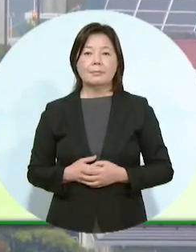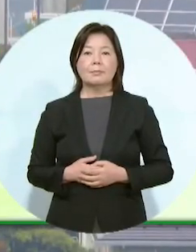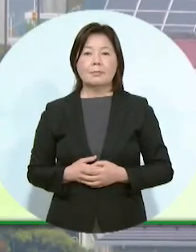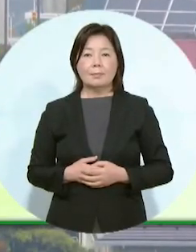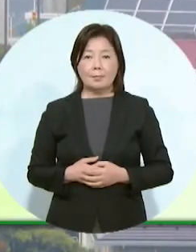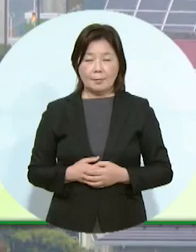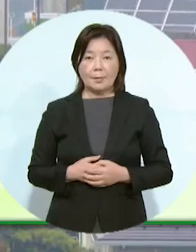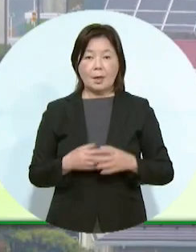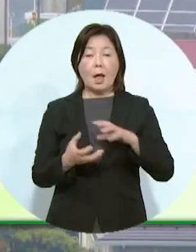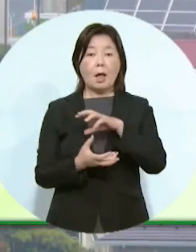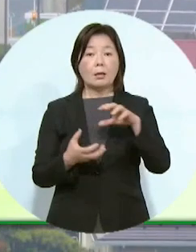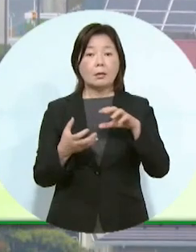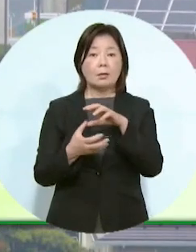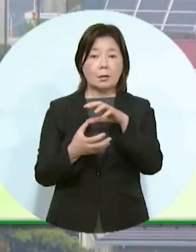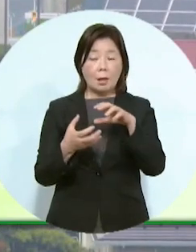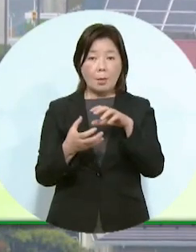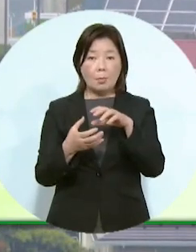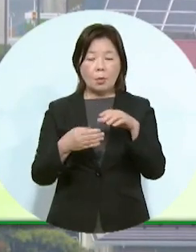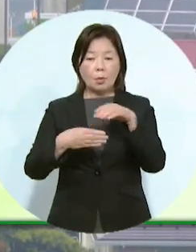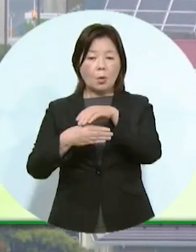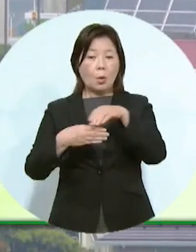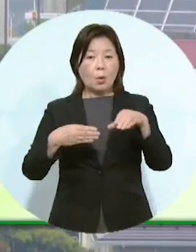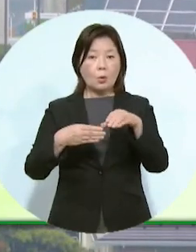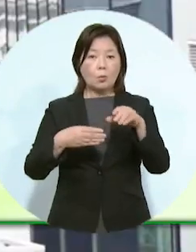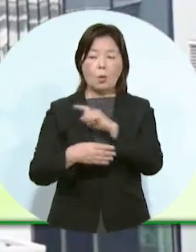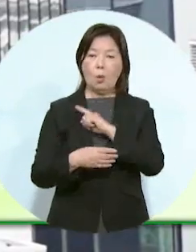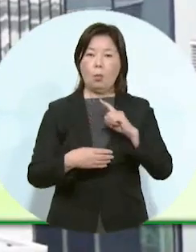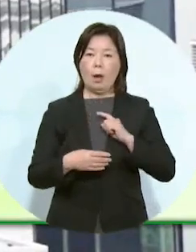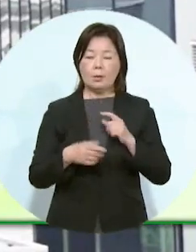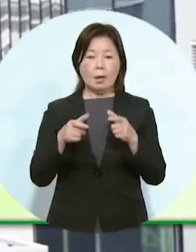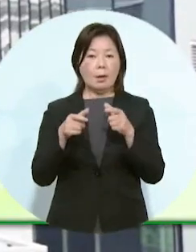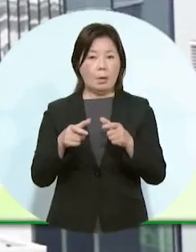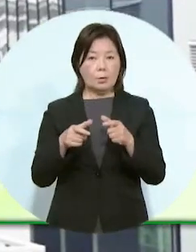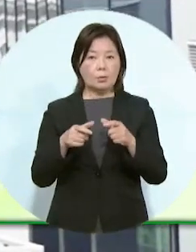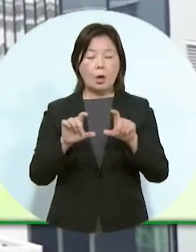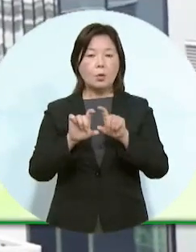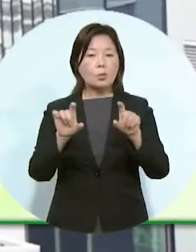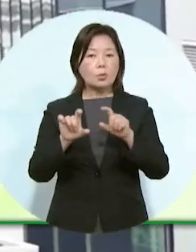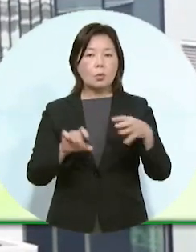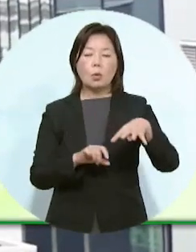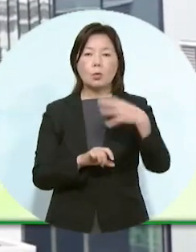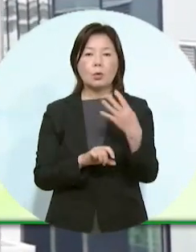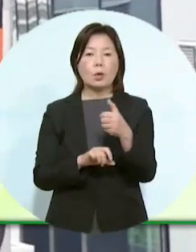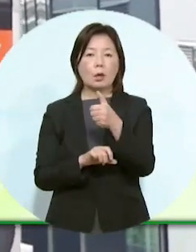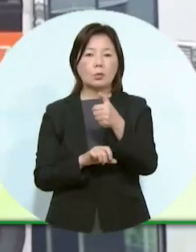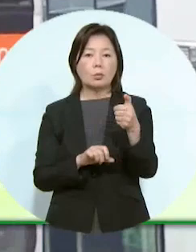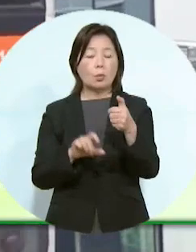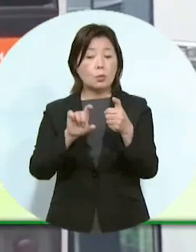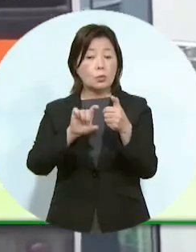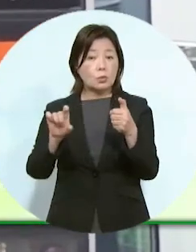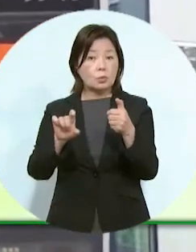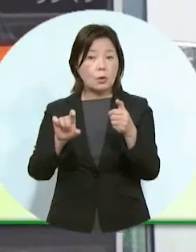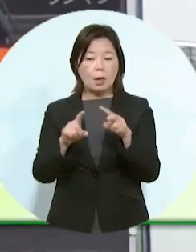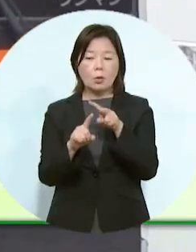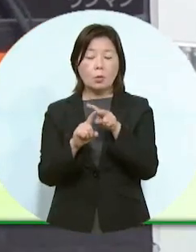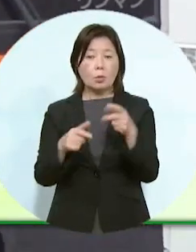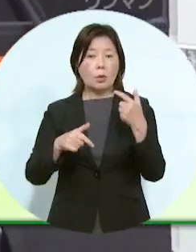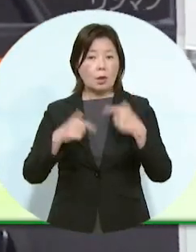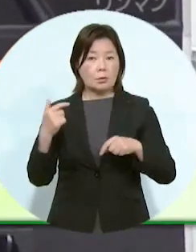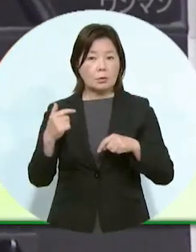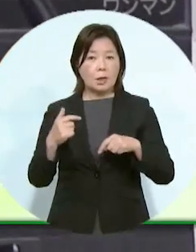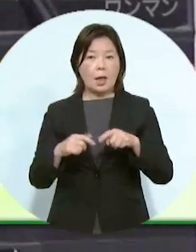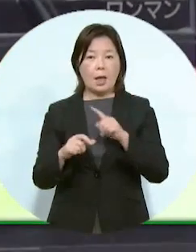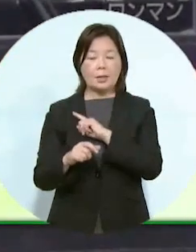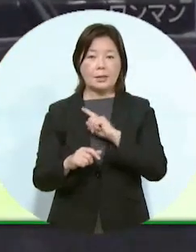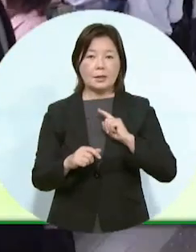多摩モノ子どもワンデーパスは通常450円の小学生の1日乗車券が100円